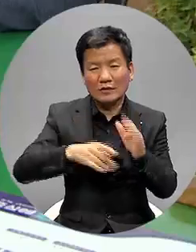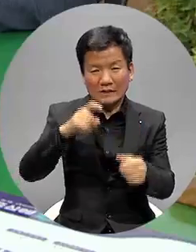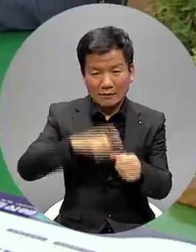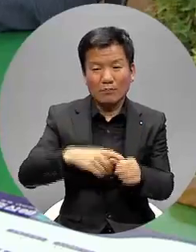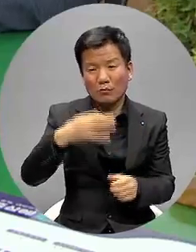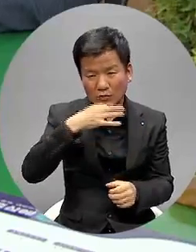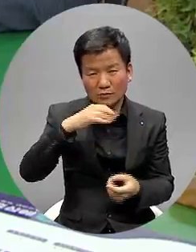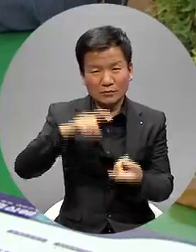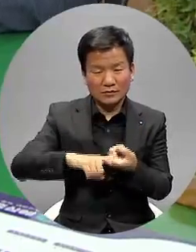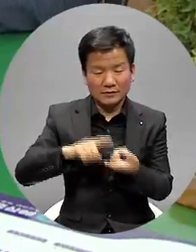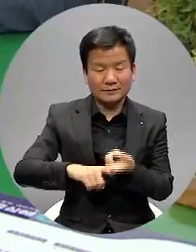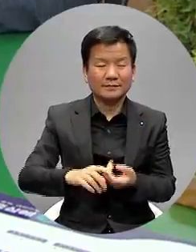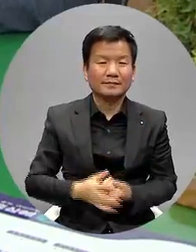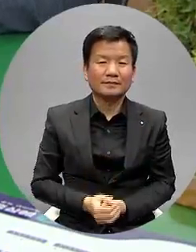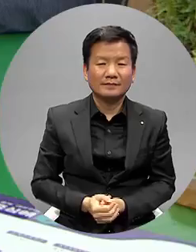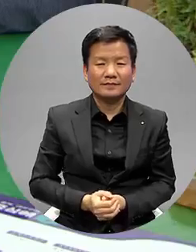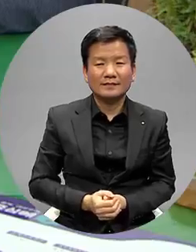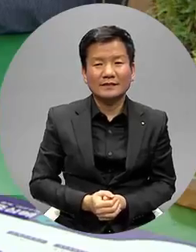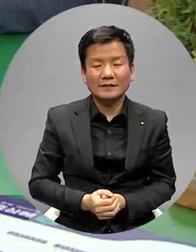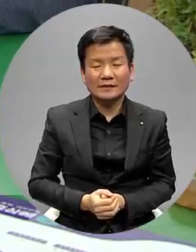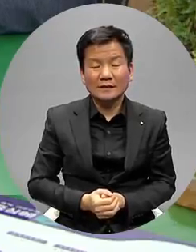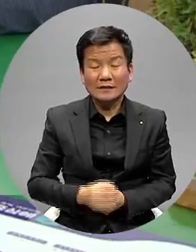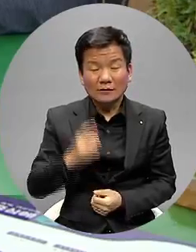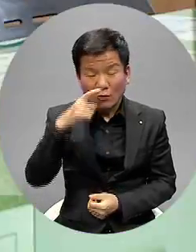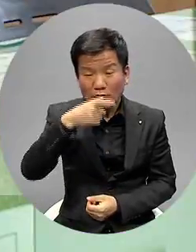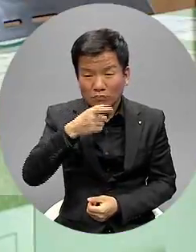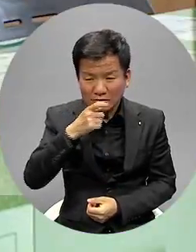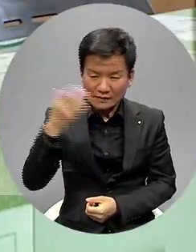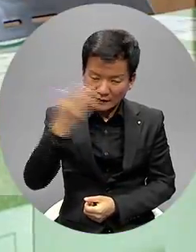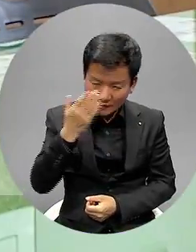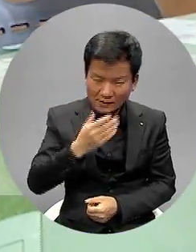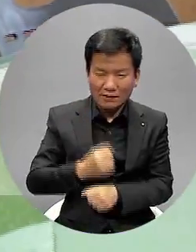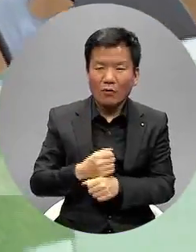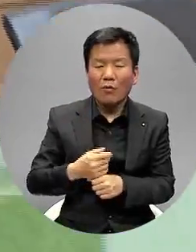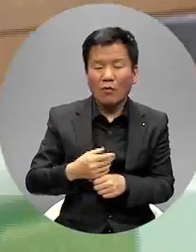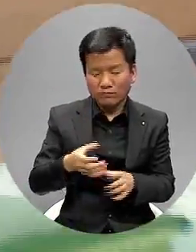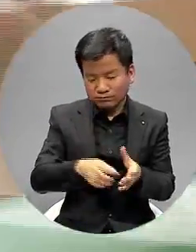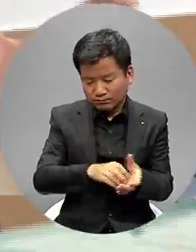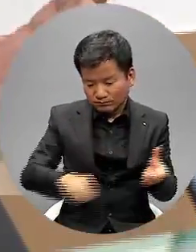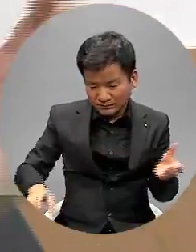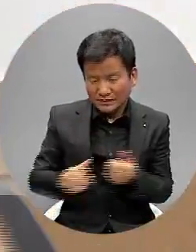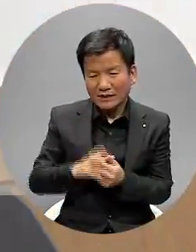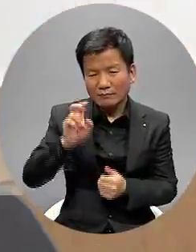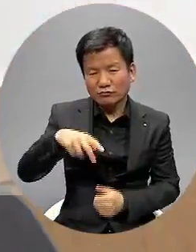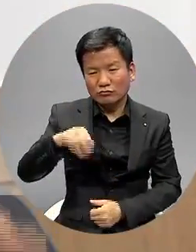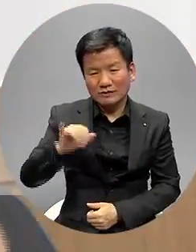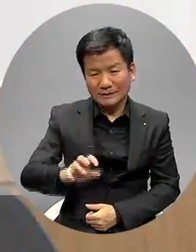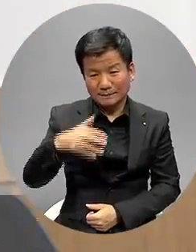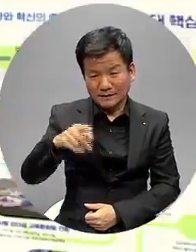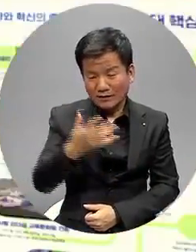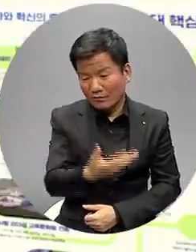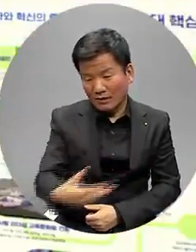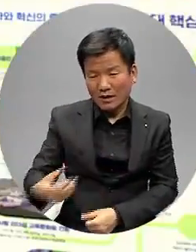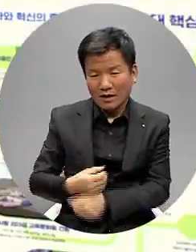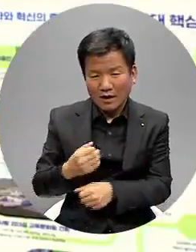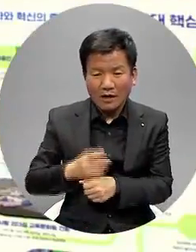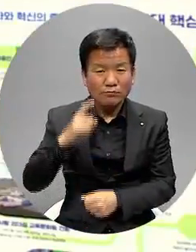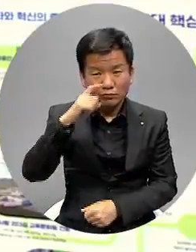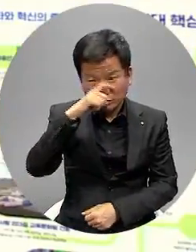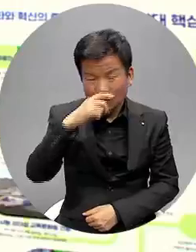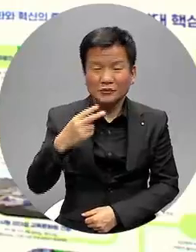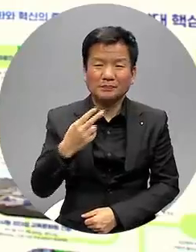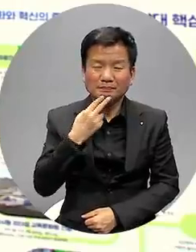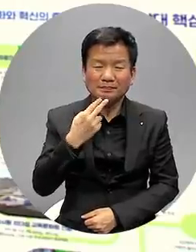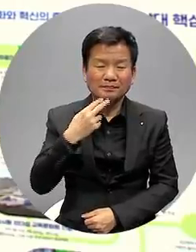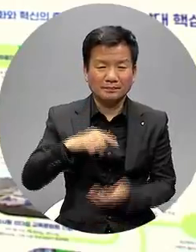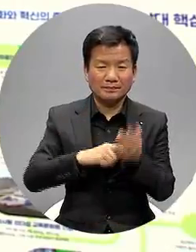말합니다. 청남대에서 발생하는 오수는 정화해 별도의 관로를 통해 무심천으로 방류해 식수원 오염은 없을